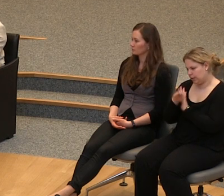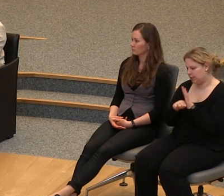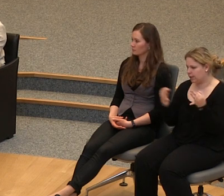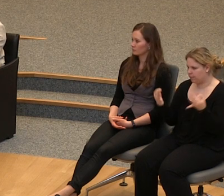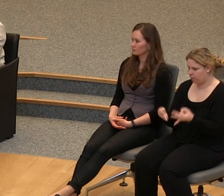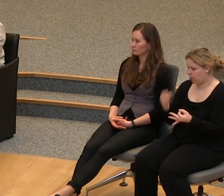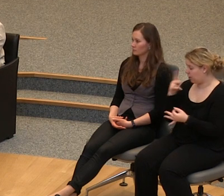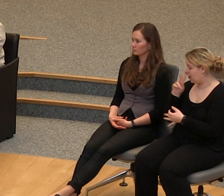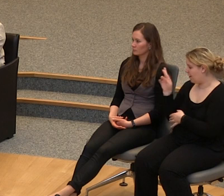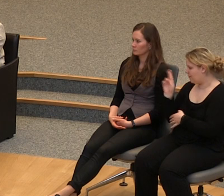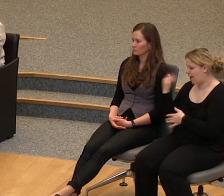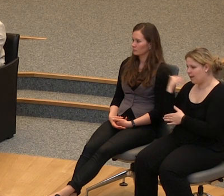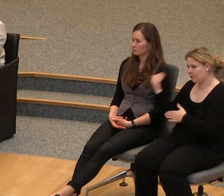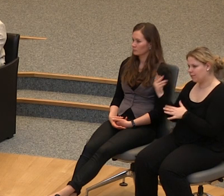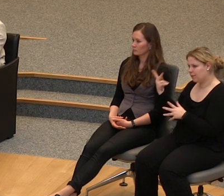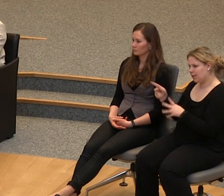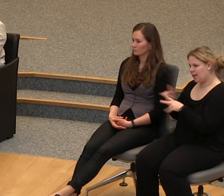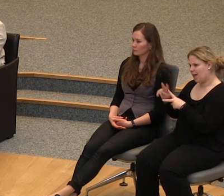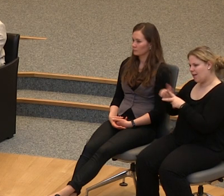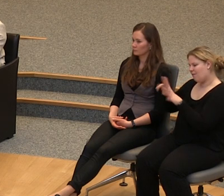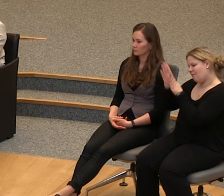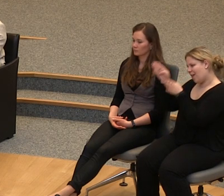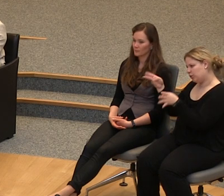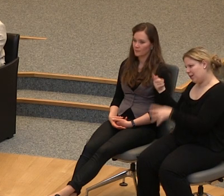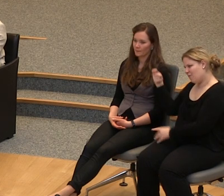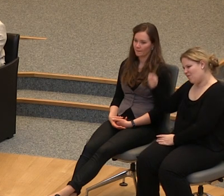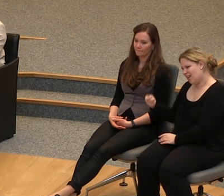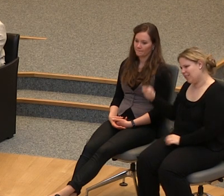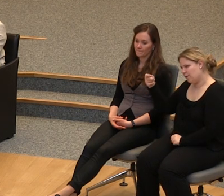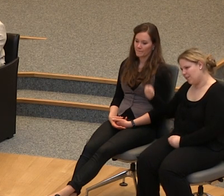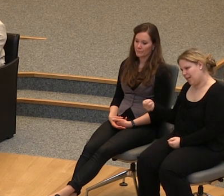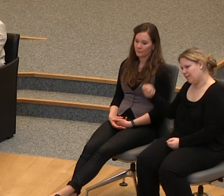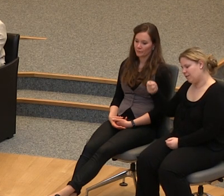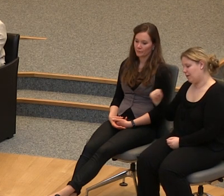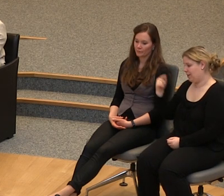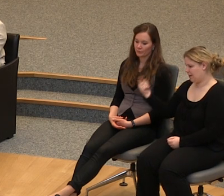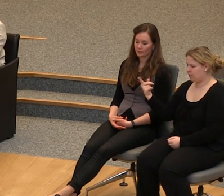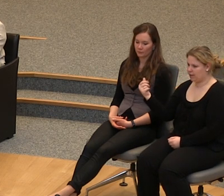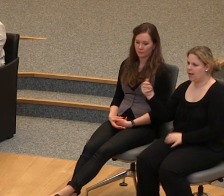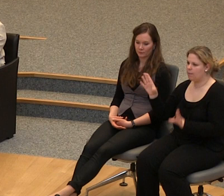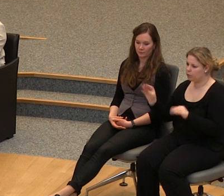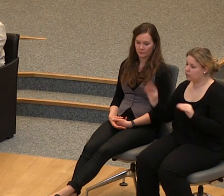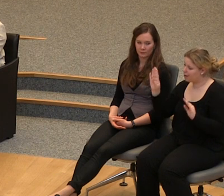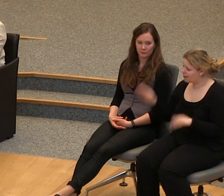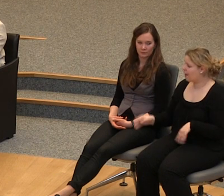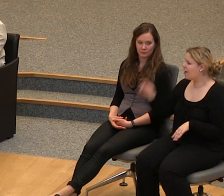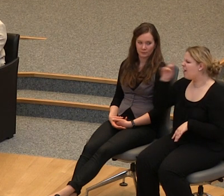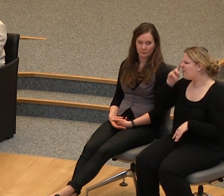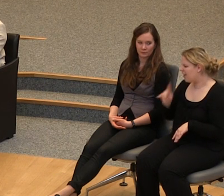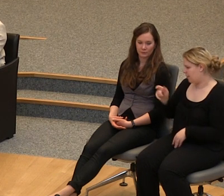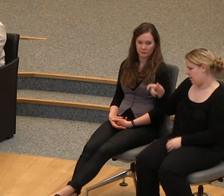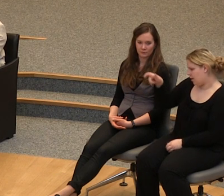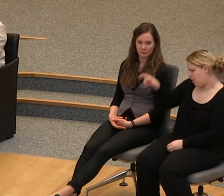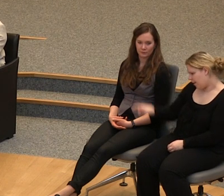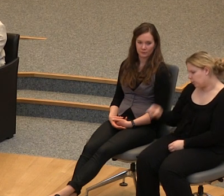die Werkstätten finanziert im Arbeitsbereich, die Gelder nur einsetzen, wenn der behinderte Mensch als